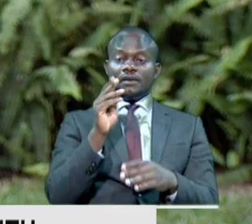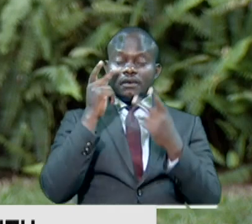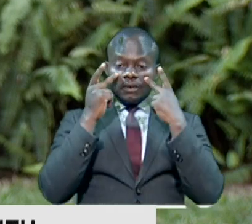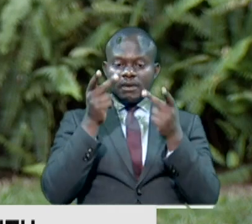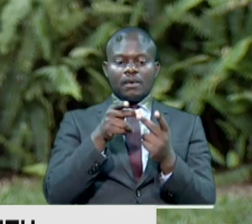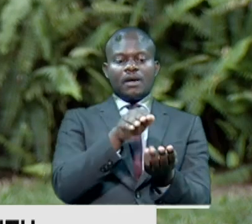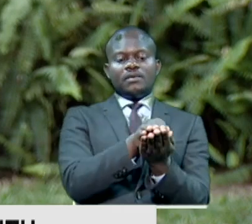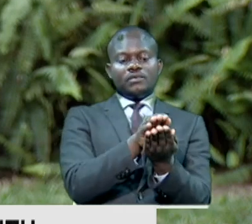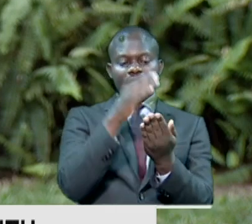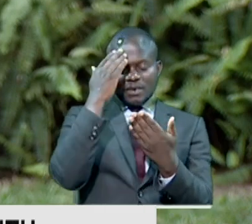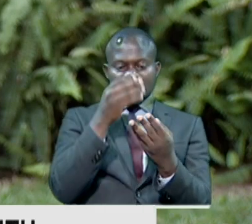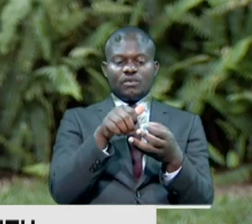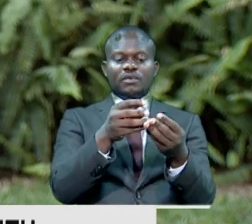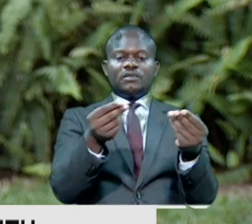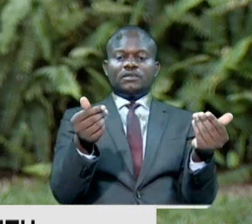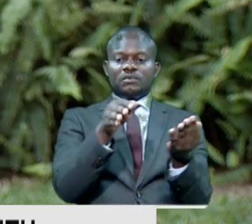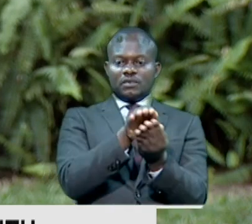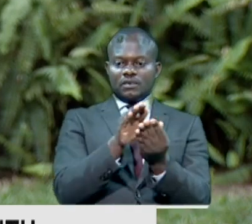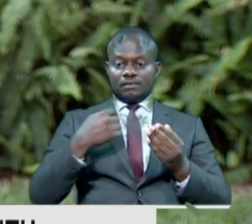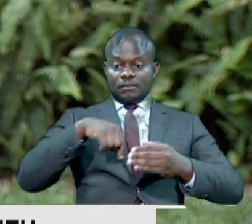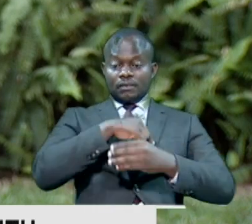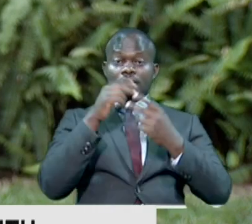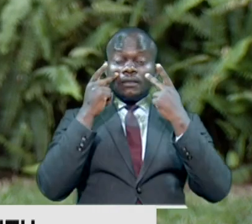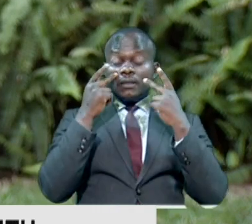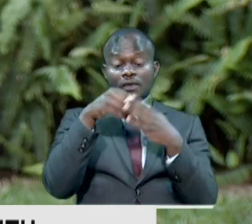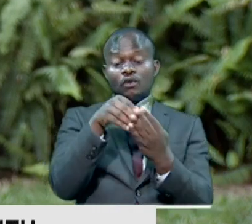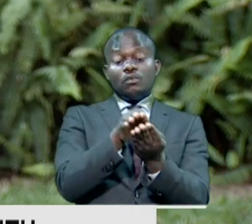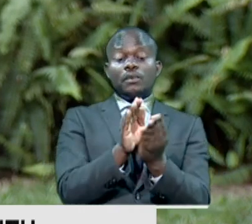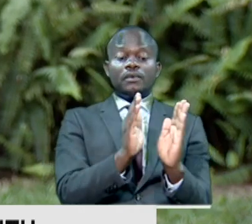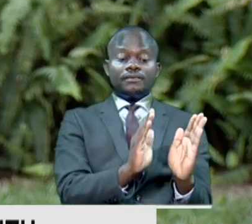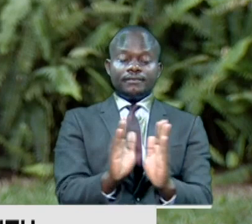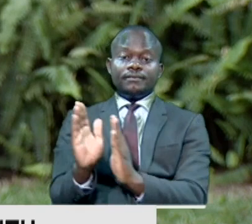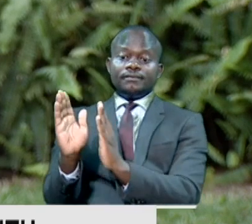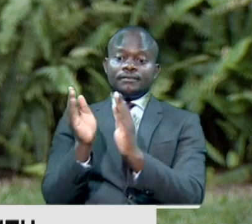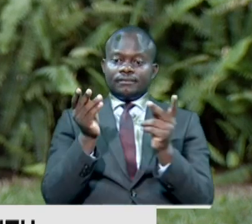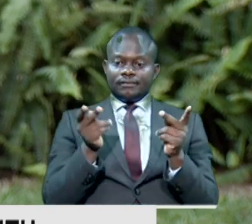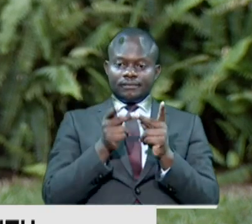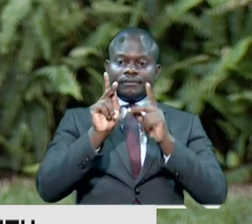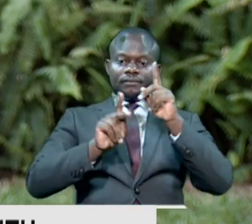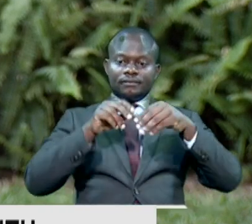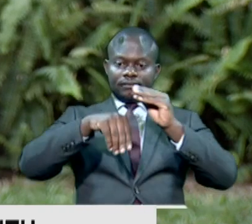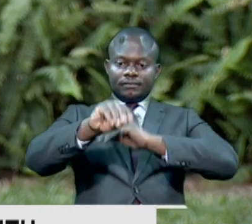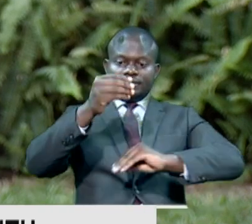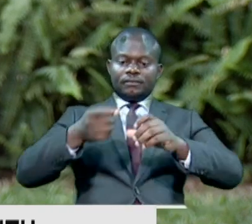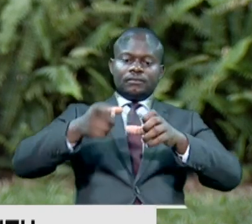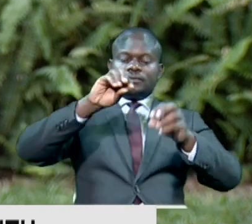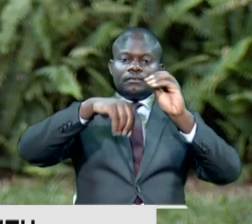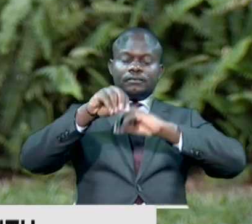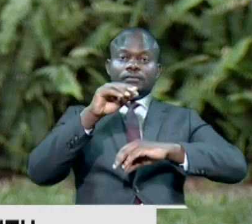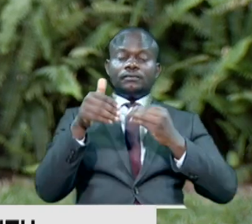ishobora kwangirikira mu bubiko icyo gihe tureba no mu bubiko bwateganijwe ba bantu bacuruza inyongera